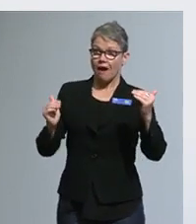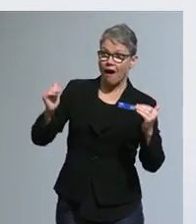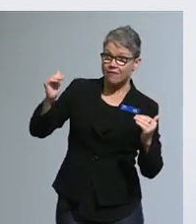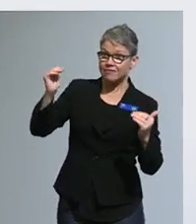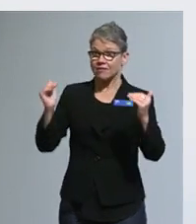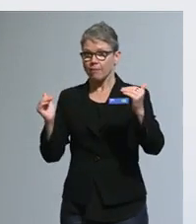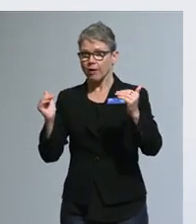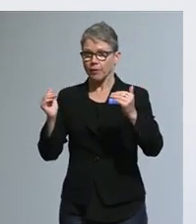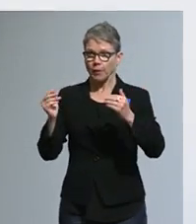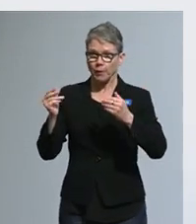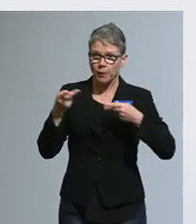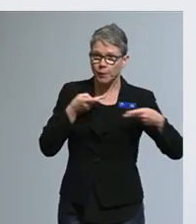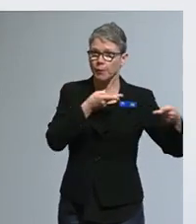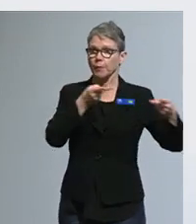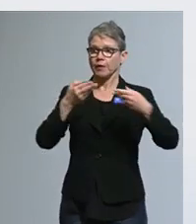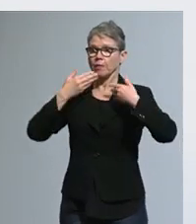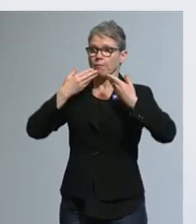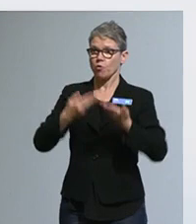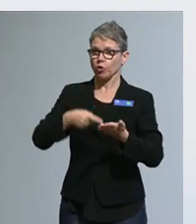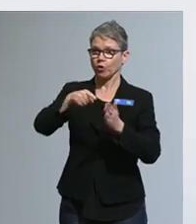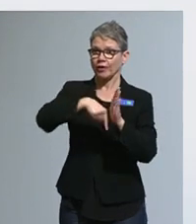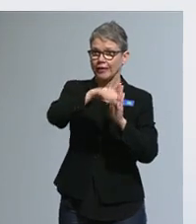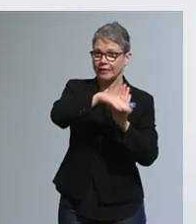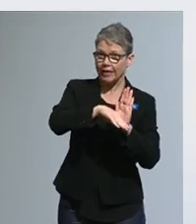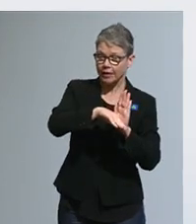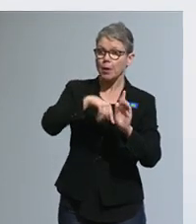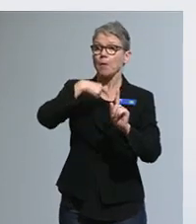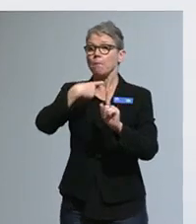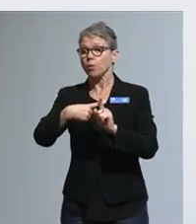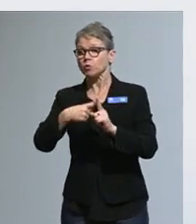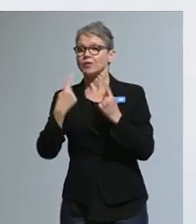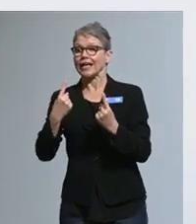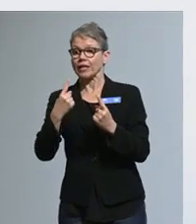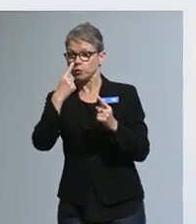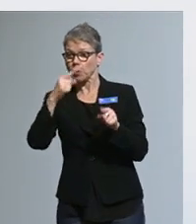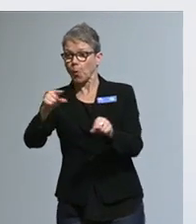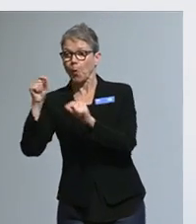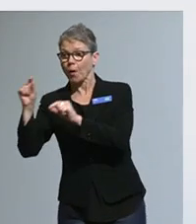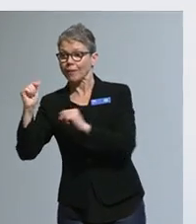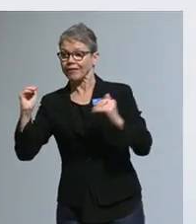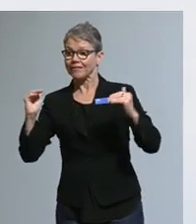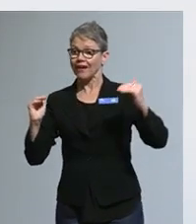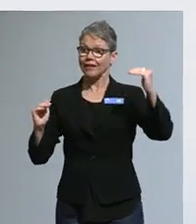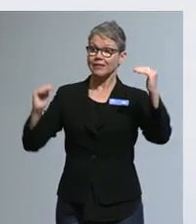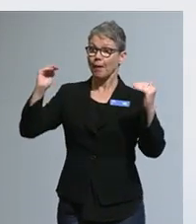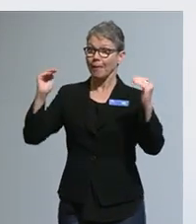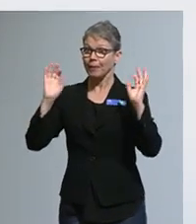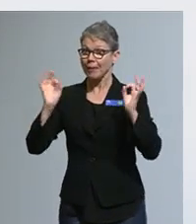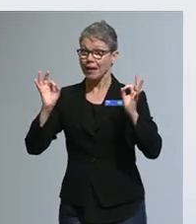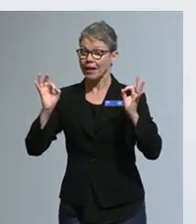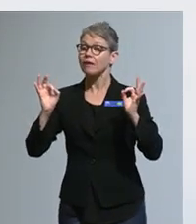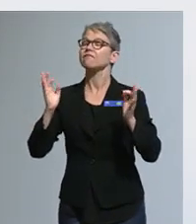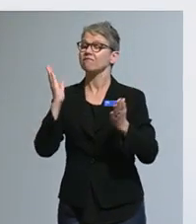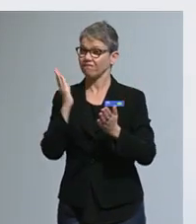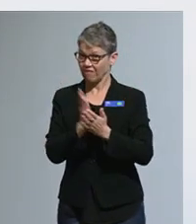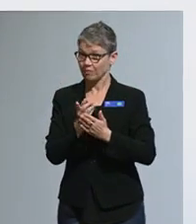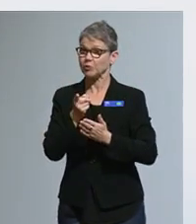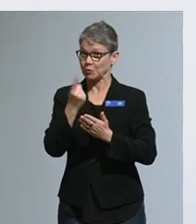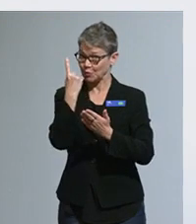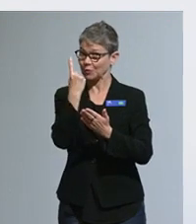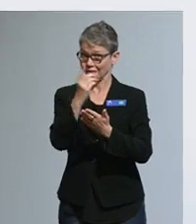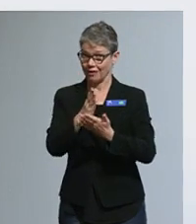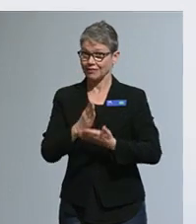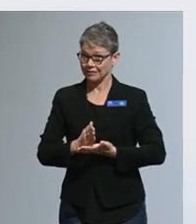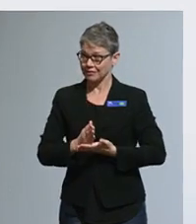yhtenäisissä myöntökriteereissä ja sitten näissä niin kuin erityishuomioinneissa tulee olemaan varmaan yksi sellainen kysymys, että